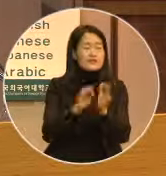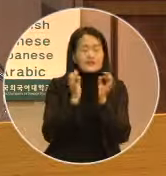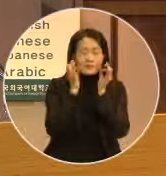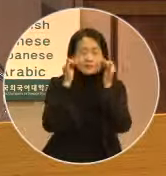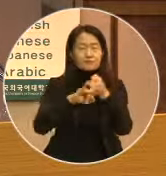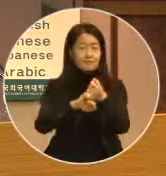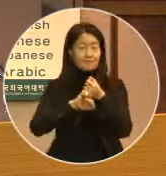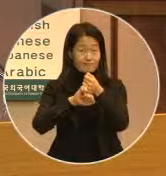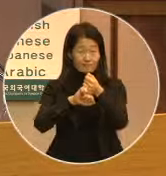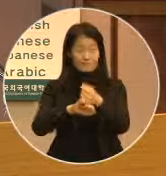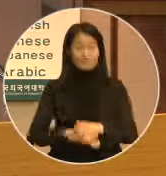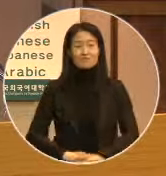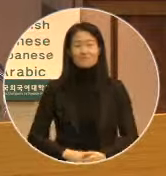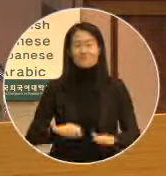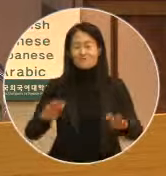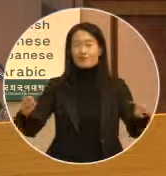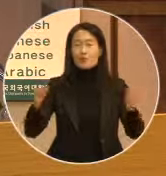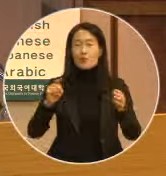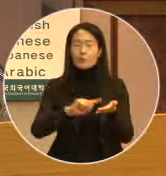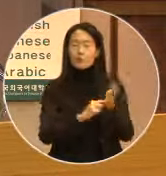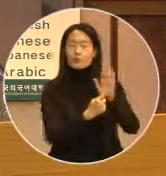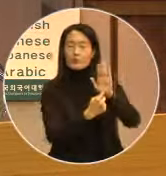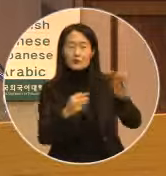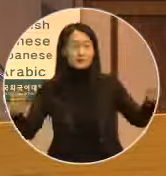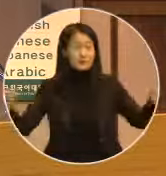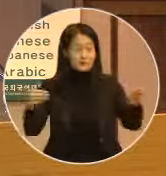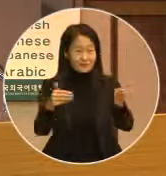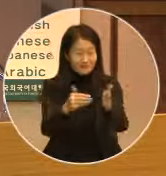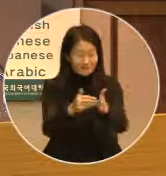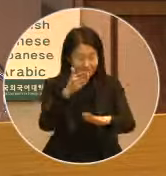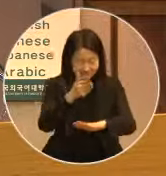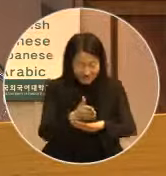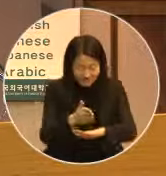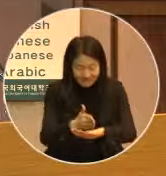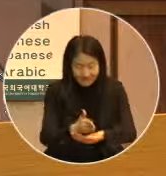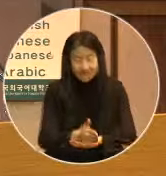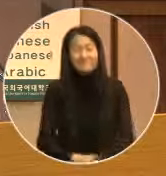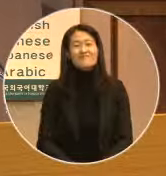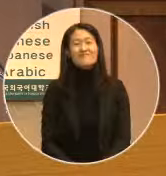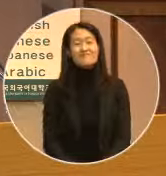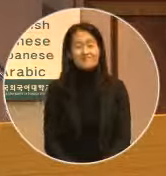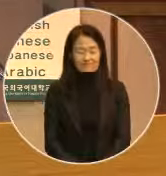다할 것입니다. 이상으로 학사 보고를 마치겠습니다. 감사합니다.